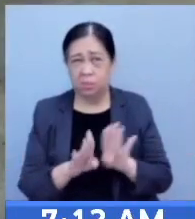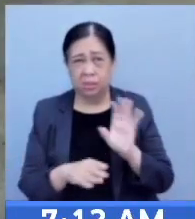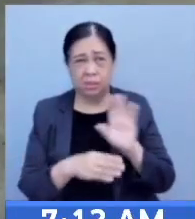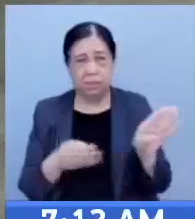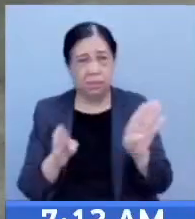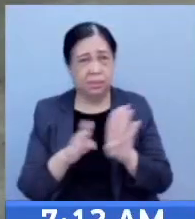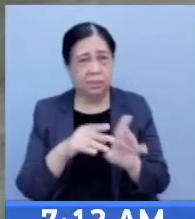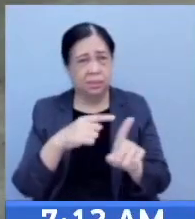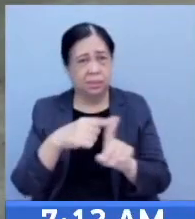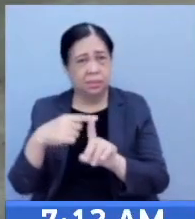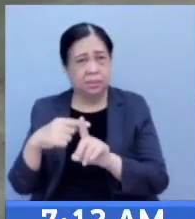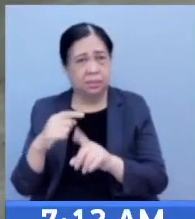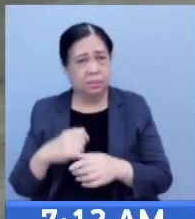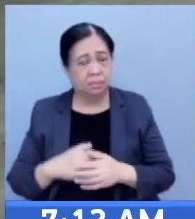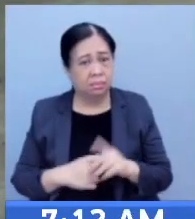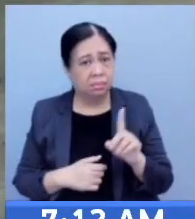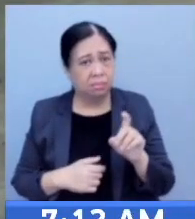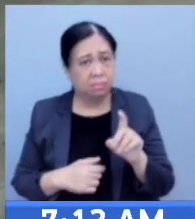undas?